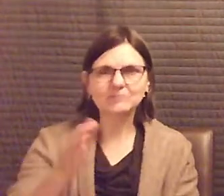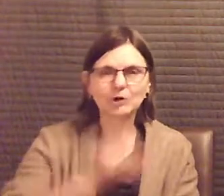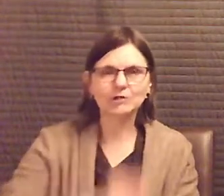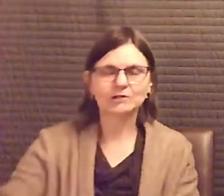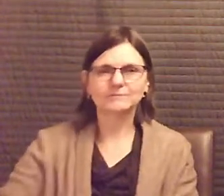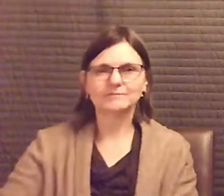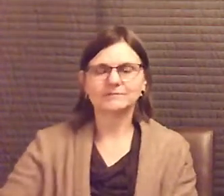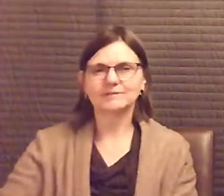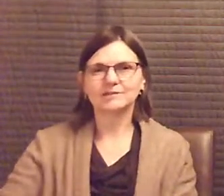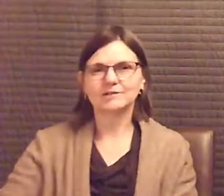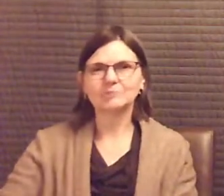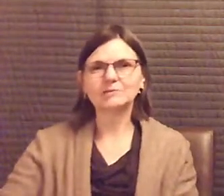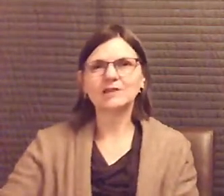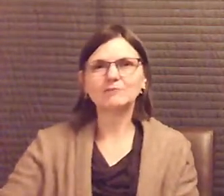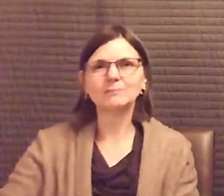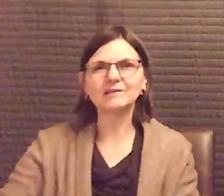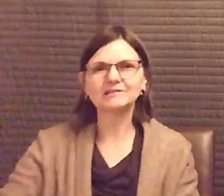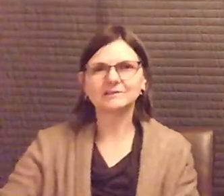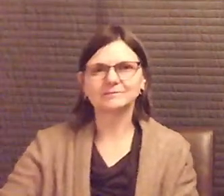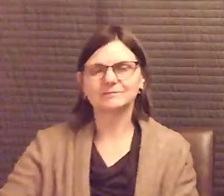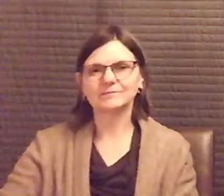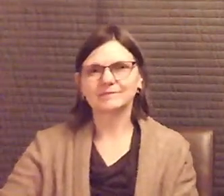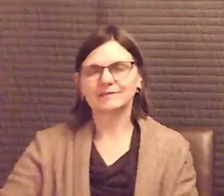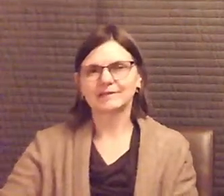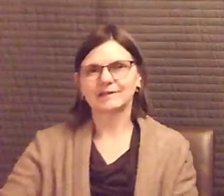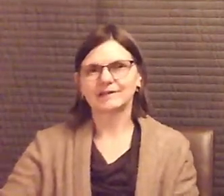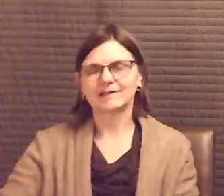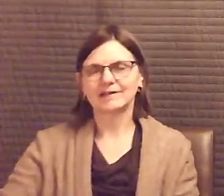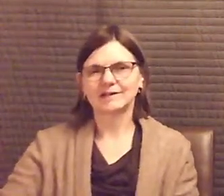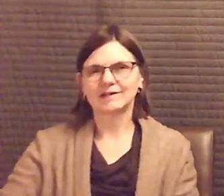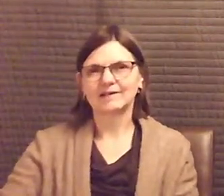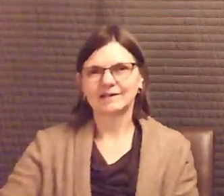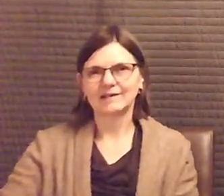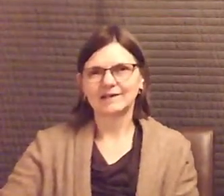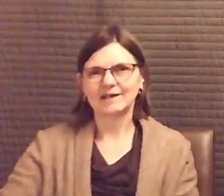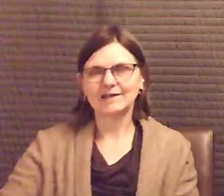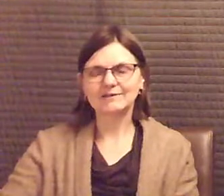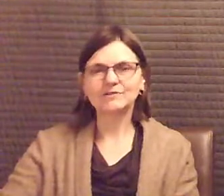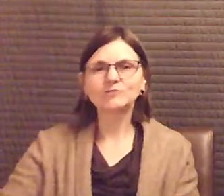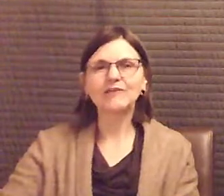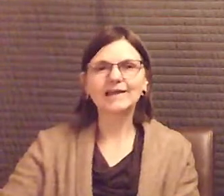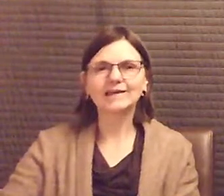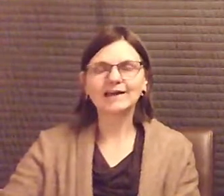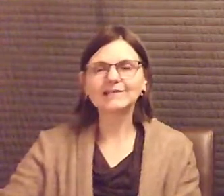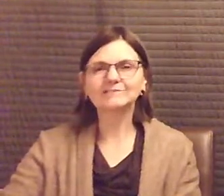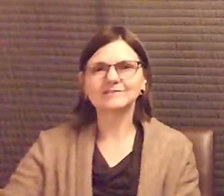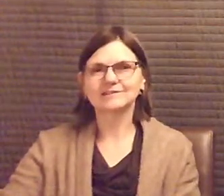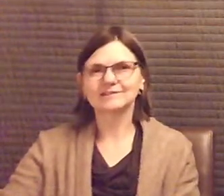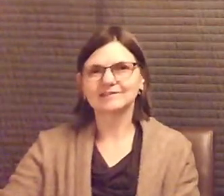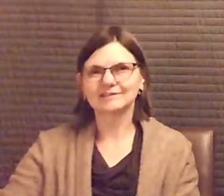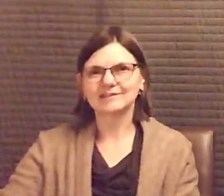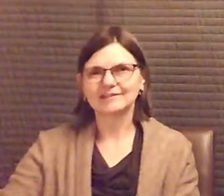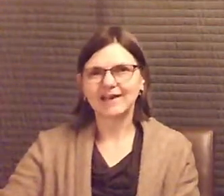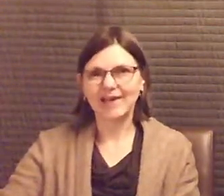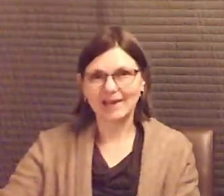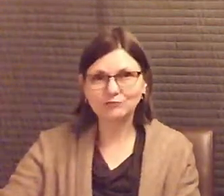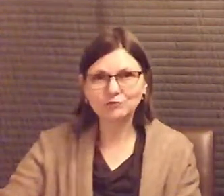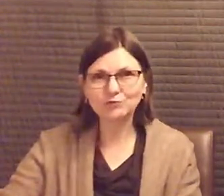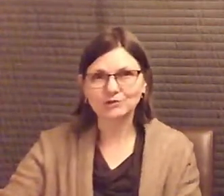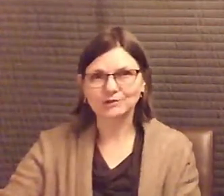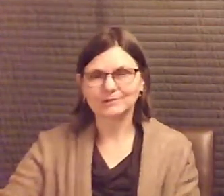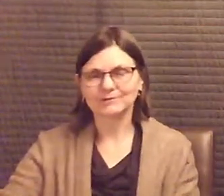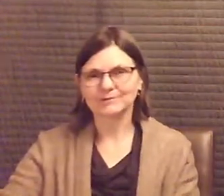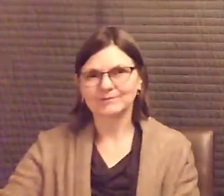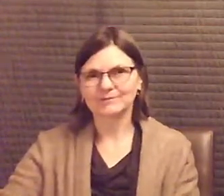de gemeente begon wandelen op een dag van pinksteren die spullen hij is om de heilige geen van fire and